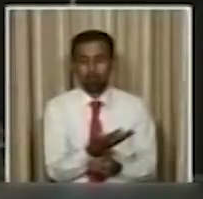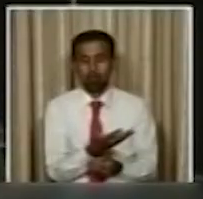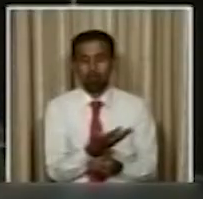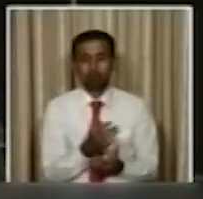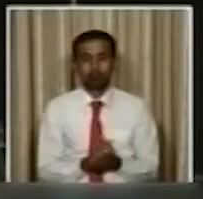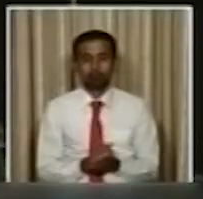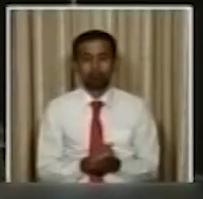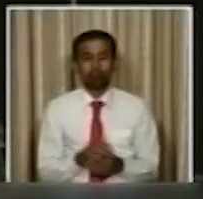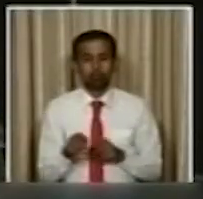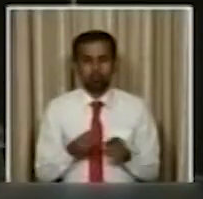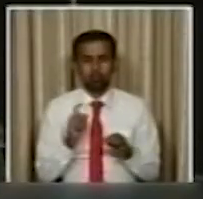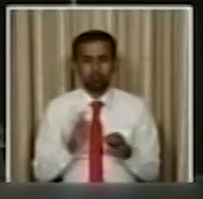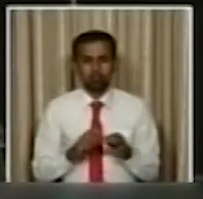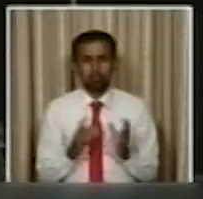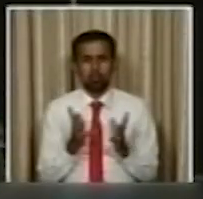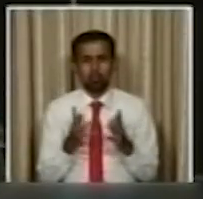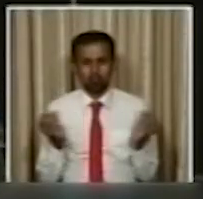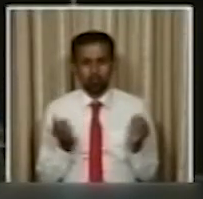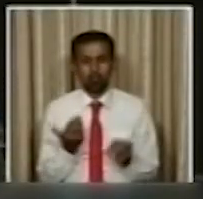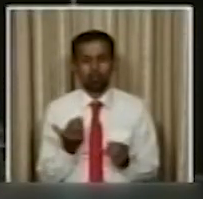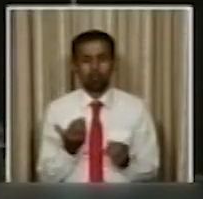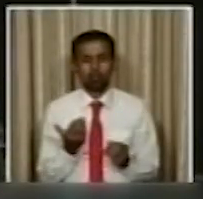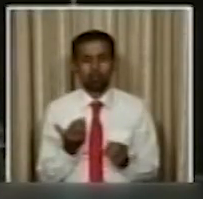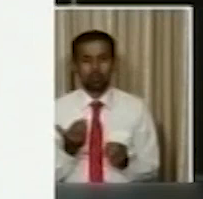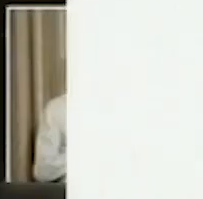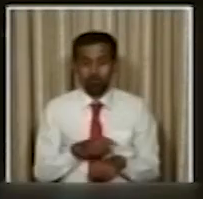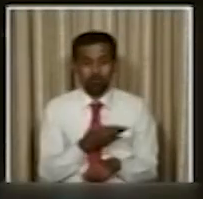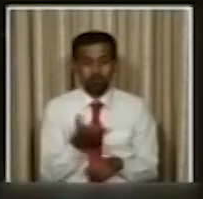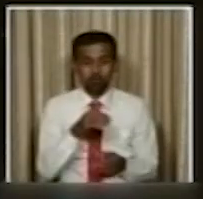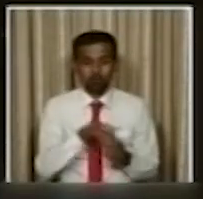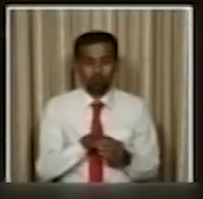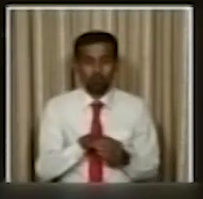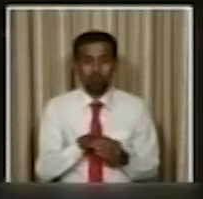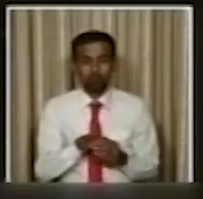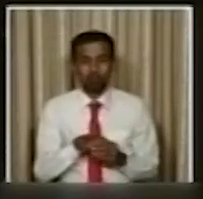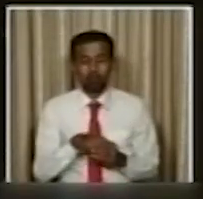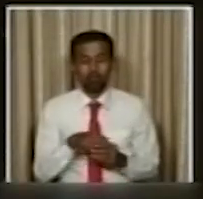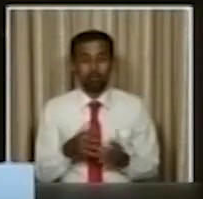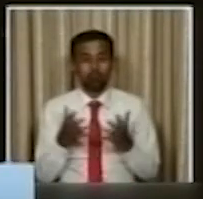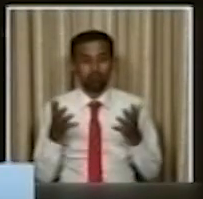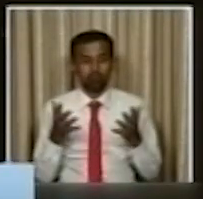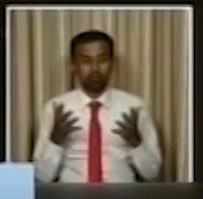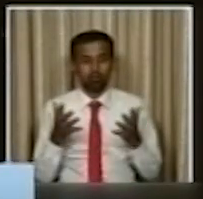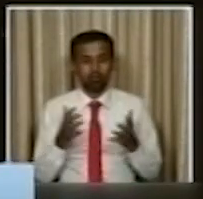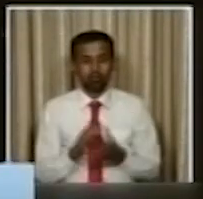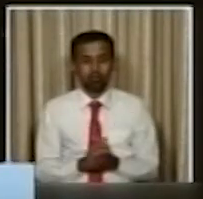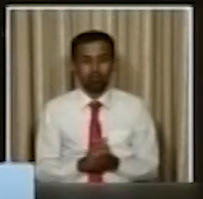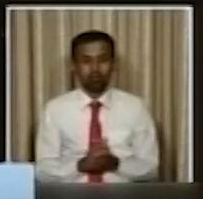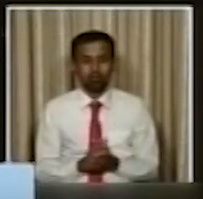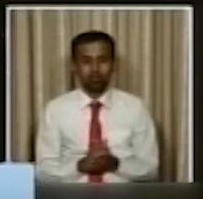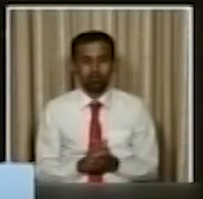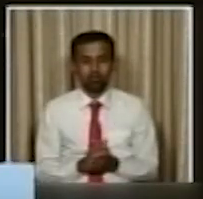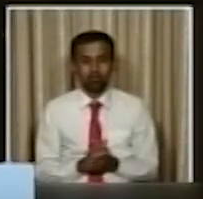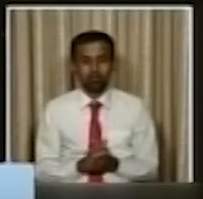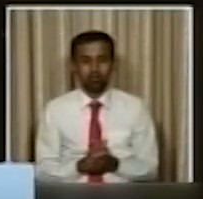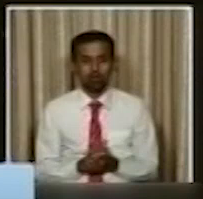வேண்டும். ஏனென்றால் இது பாராளுமன்ற உறுப்பினர்களுடைய உரிமையாக காணப்படுகின்றது. அன்றைய காலகட்டத்தில் எதிர்த்தரப்பு ஆசனத்தில் அமர்ந்திருந்த அதிமேதனி ஜனாதிபதி ரணில்